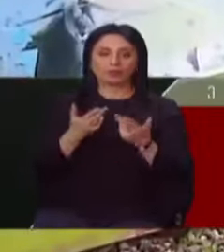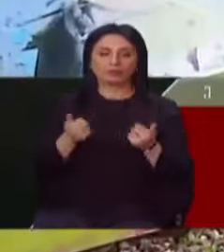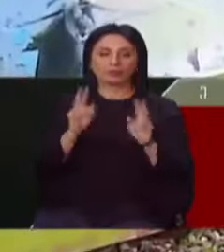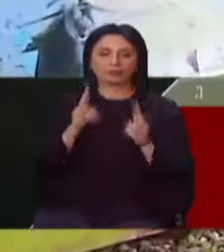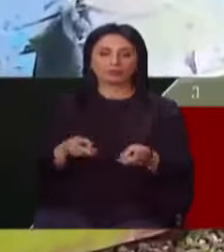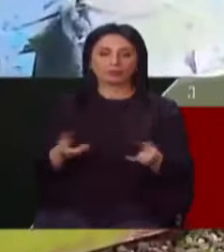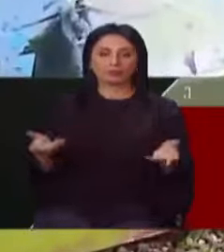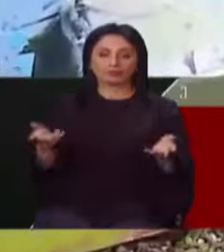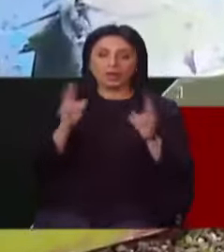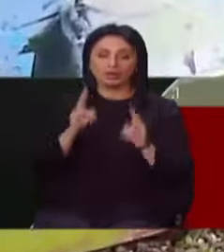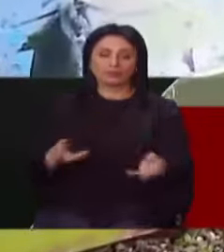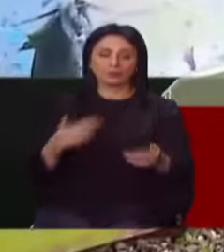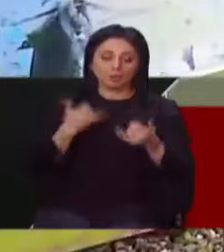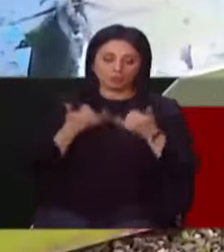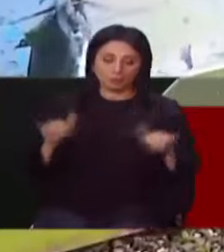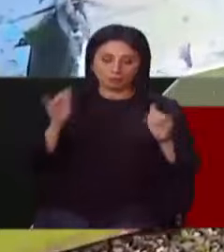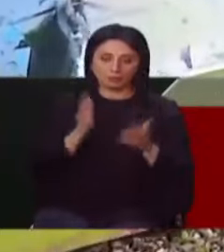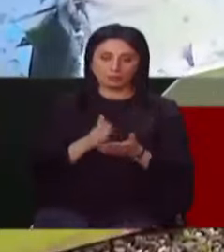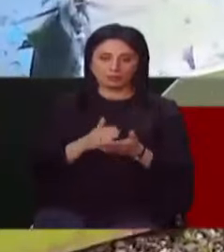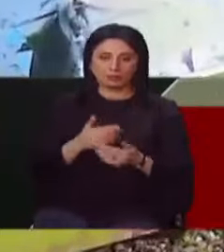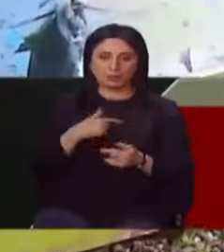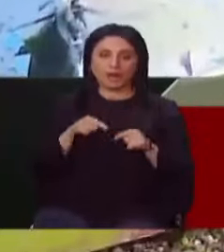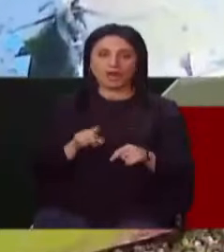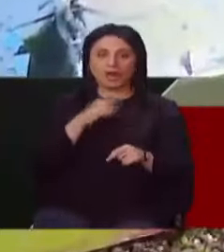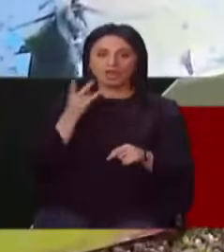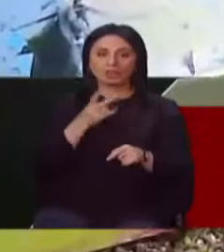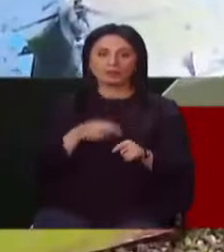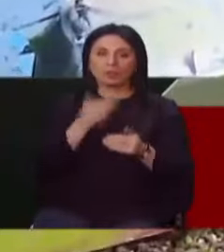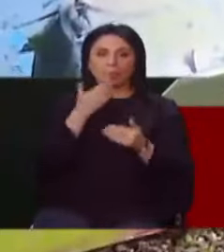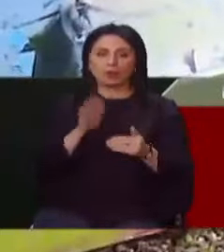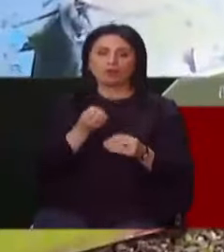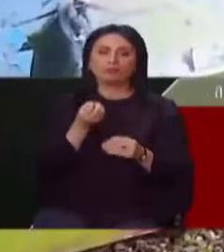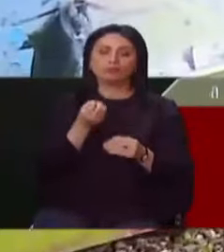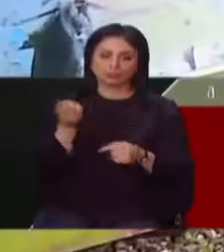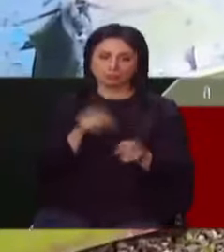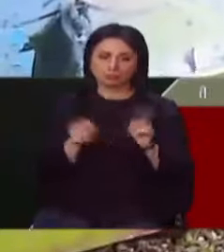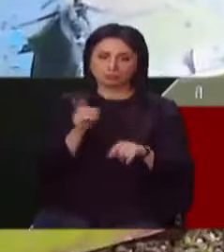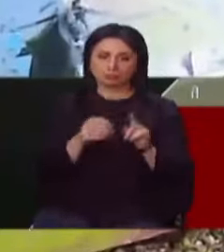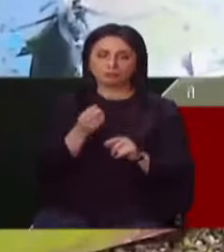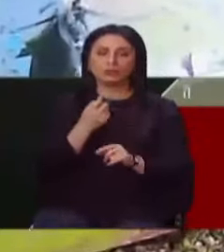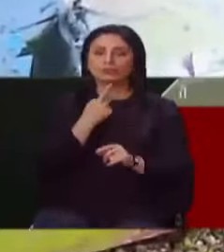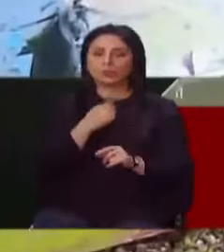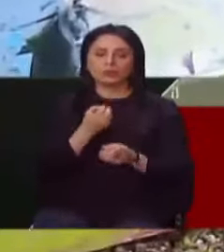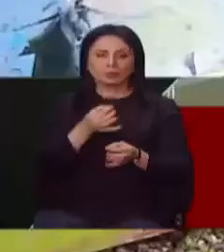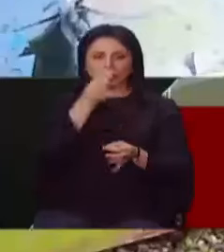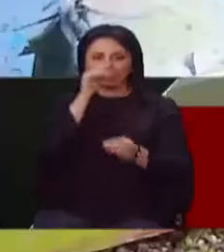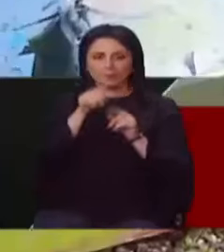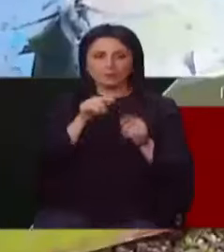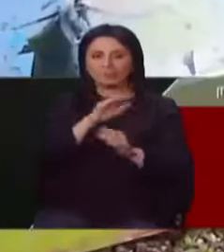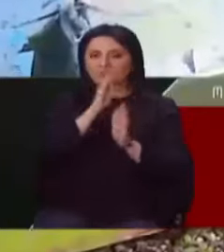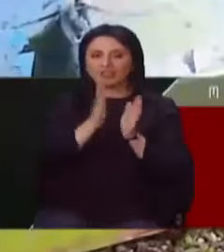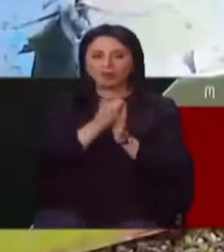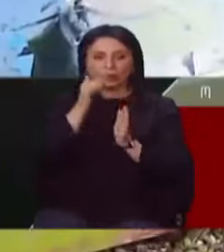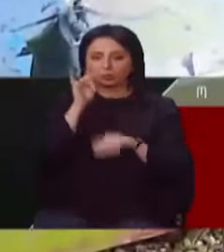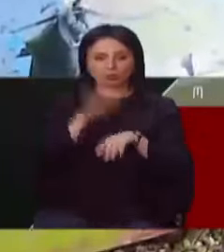ვაღიარო რომ არ ვიცოდი, გაოცებული ვარ. Მე აქ რა თქმა უნდა ეს ბოლო არ იქნება ჩემი ახლა ეს ყოფნა გუშინ ყველაფერი